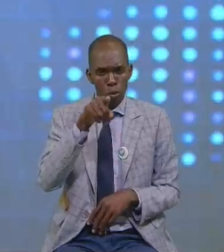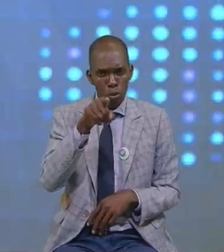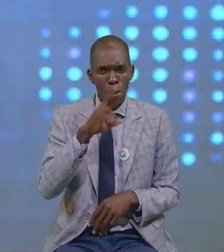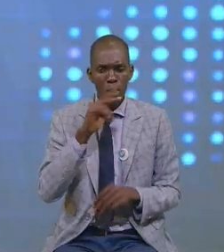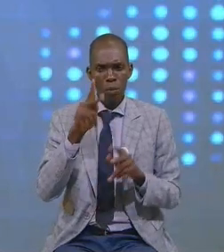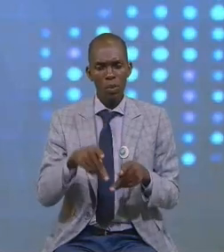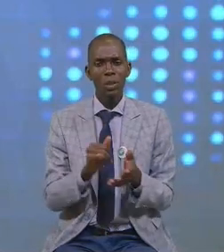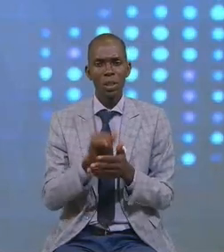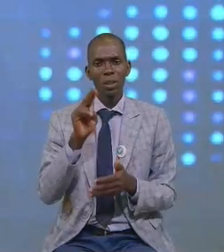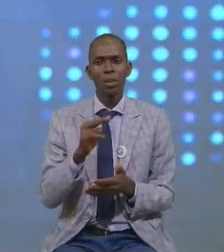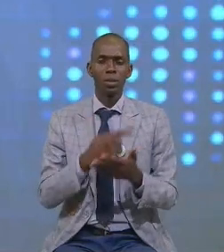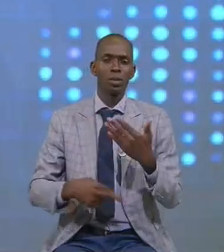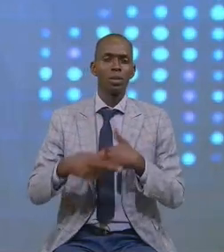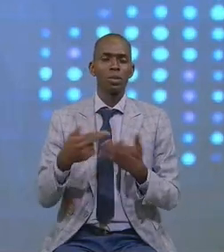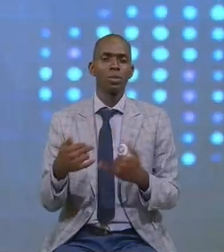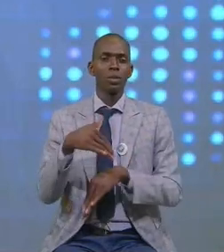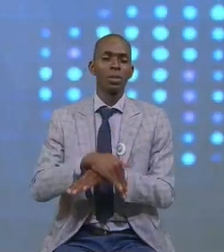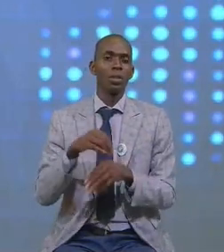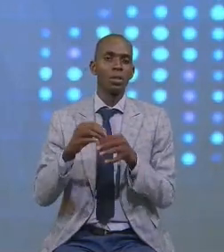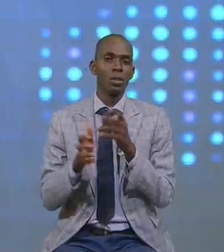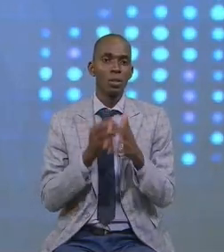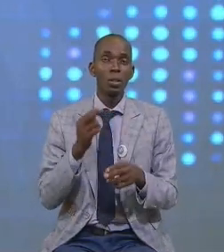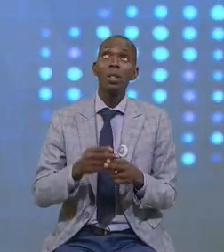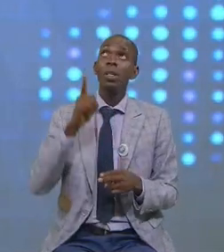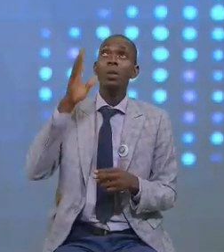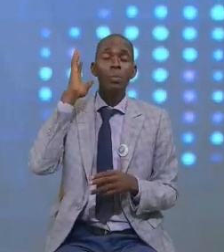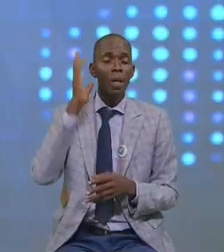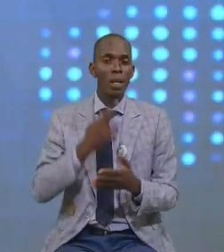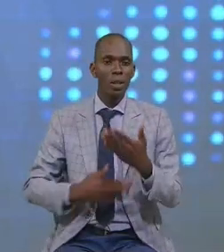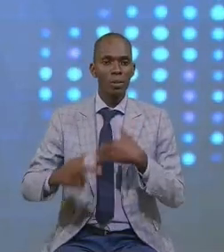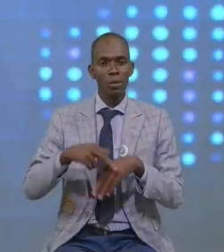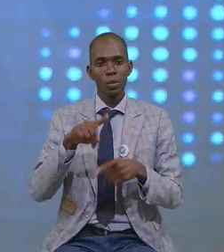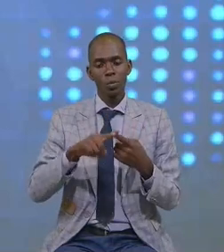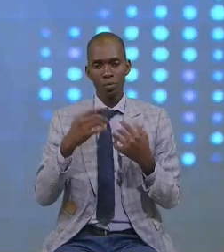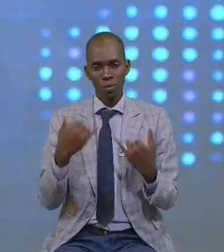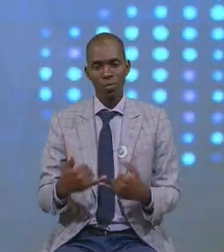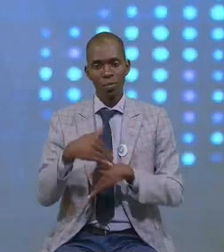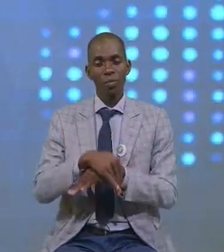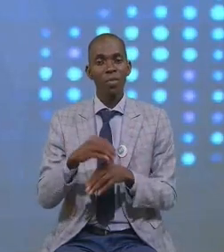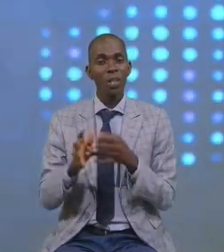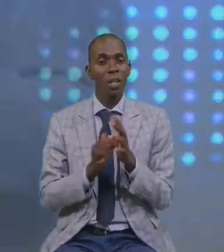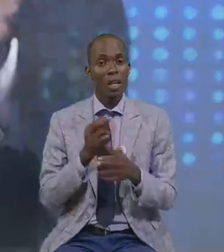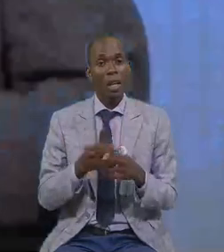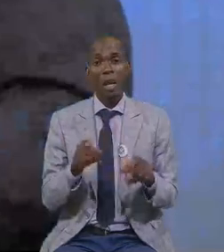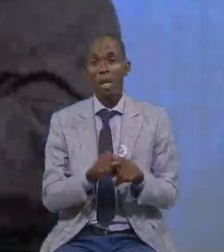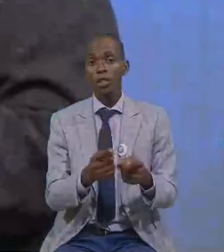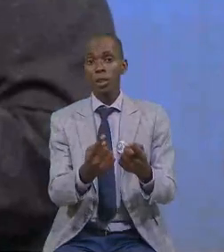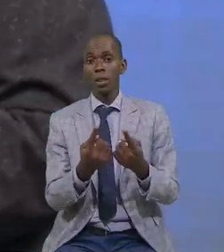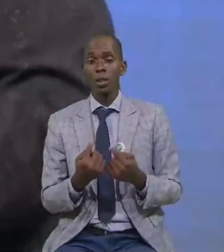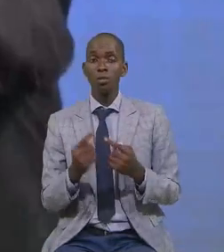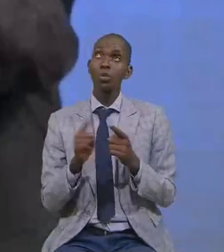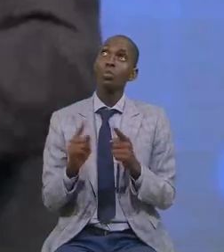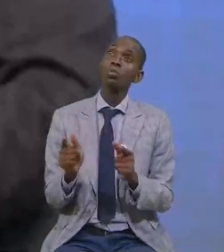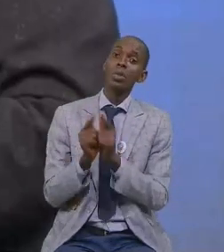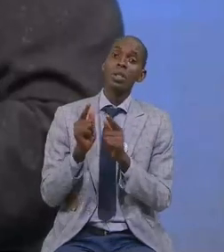c'est toi qui as besoin de restauration. Il te restaurera ce jour, comme tu viens à lui, comme David est venu.